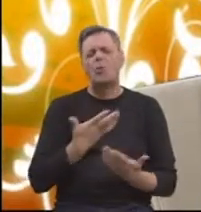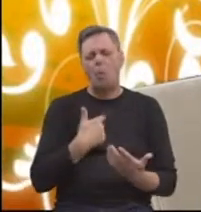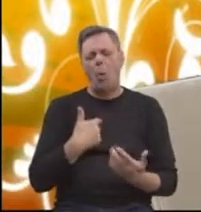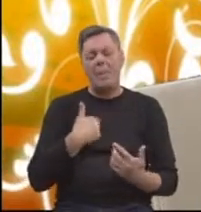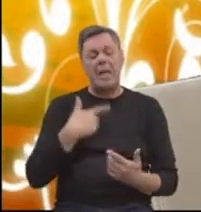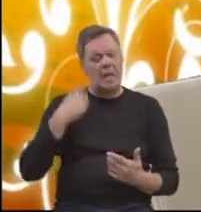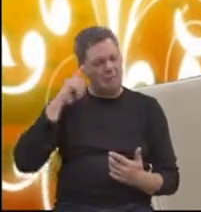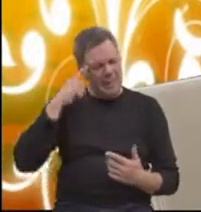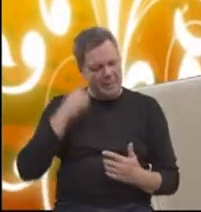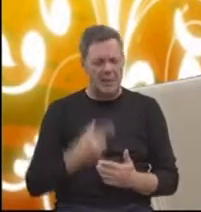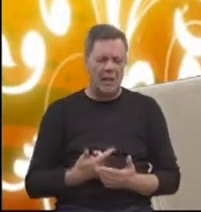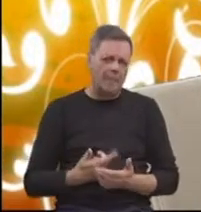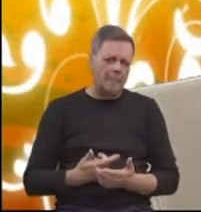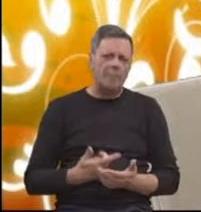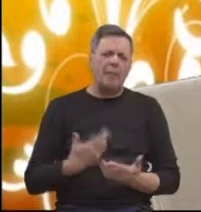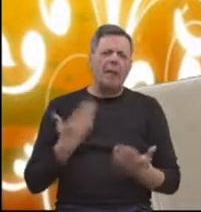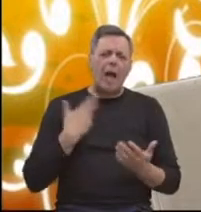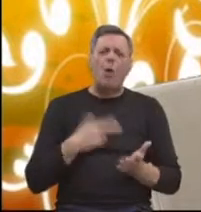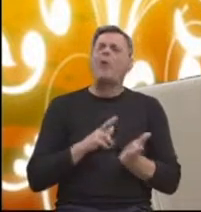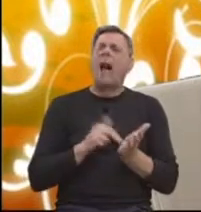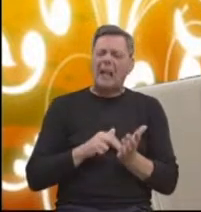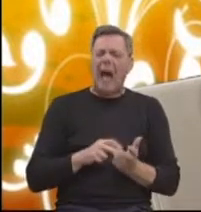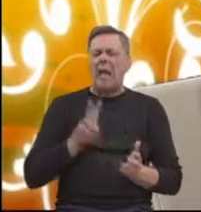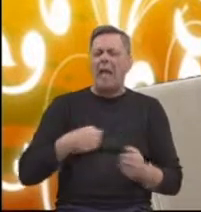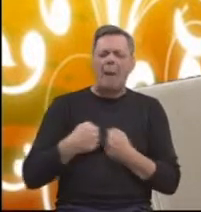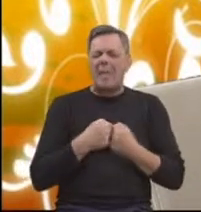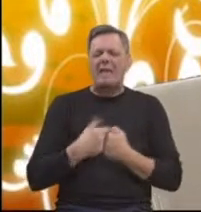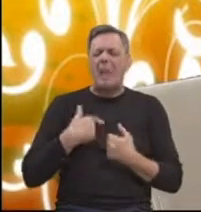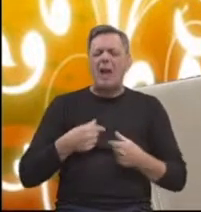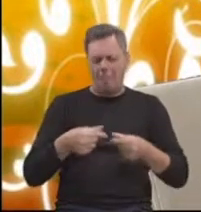zamislili. Tako da, grah s ričetom definitivno ima mjesta na našim tanjurima.